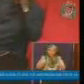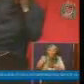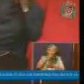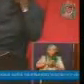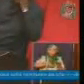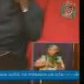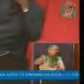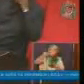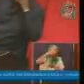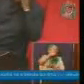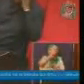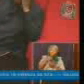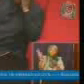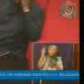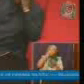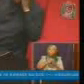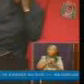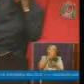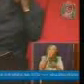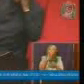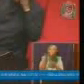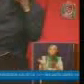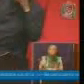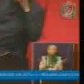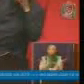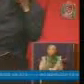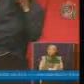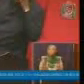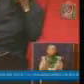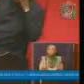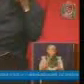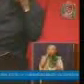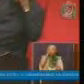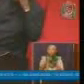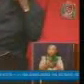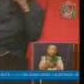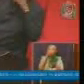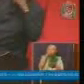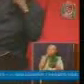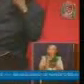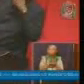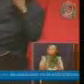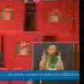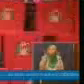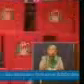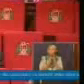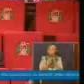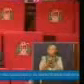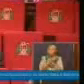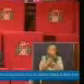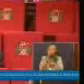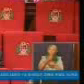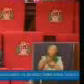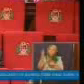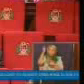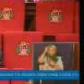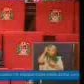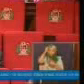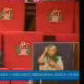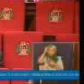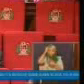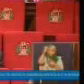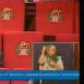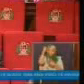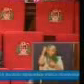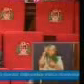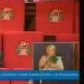nchi nzima kuhamasisha kutokuwepo na utii wa sheria. Watanzania mtakumbuka jinsi Mheshimiwa Rais